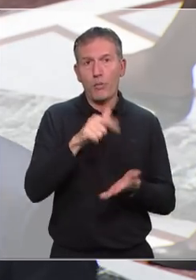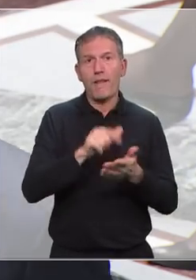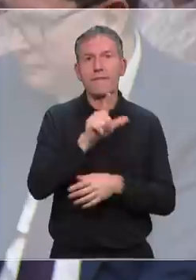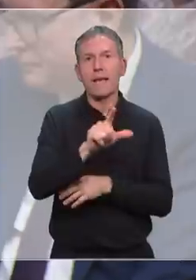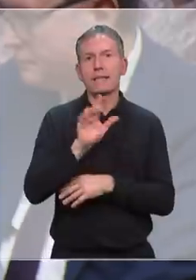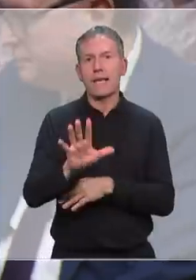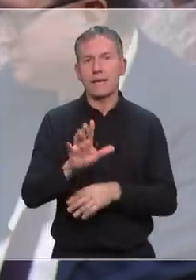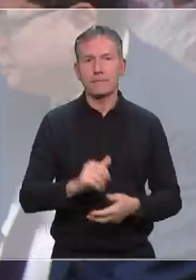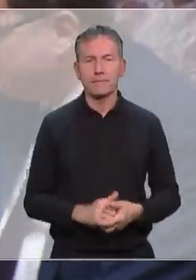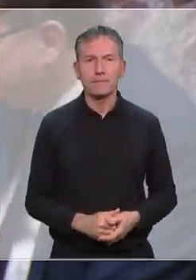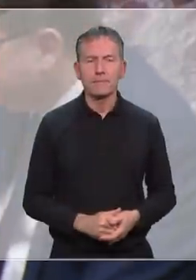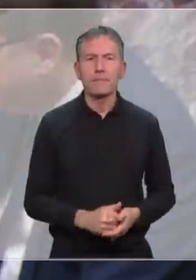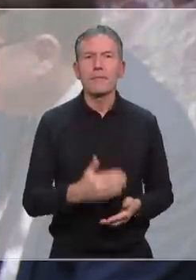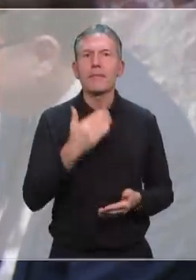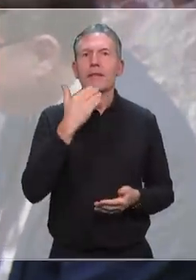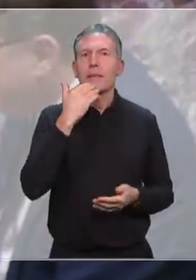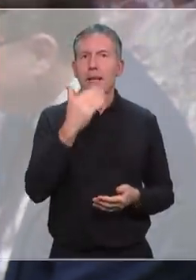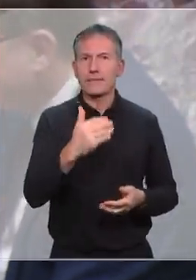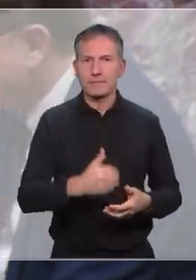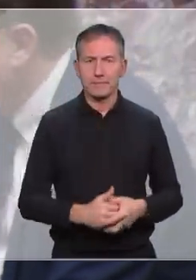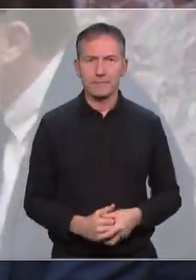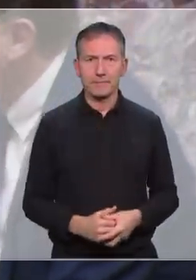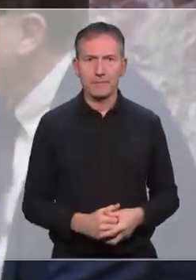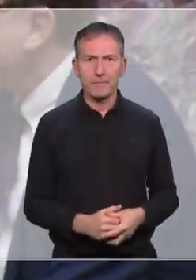Merci. Merci, monsieur le ministre. Monsieur Maudet.